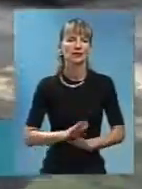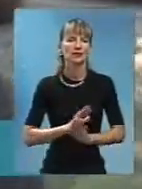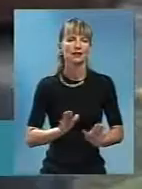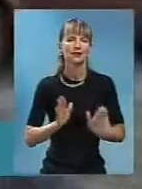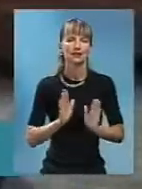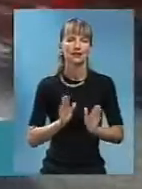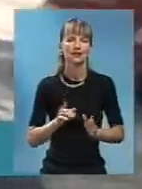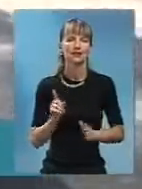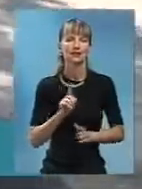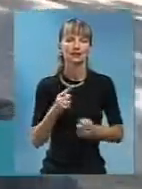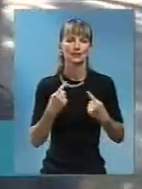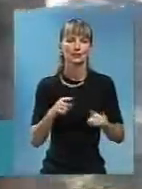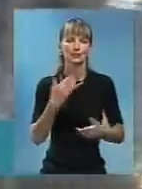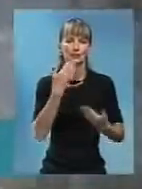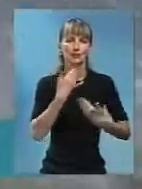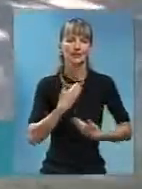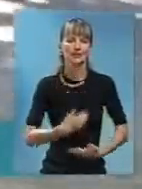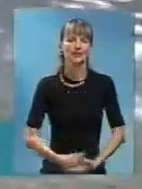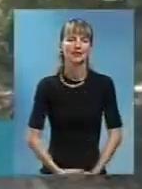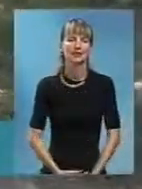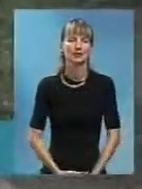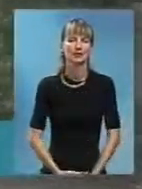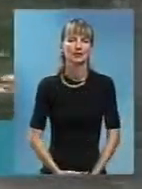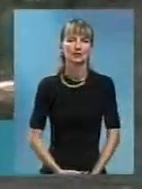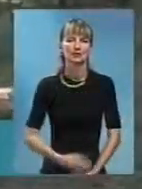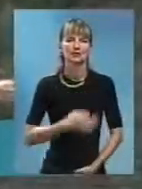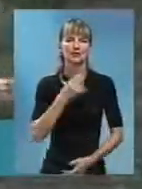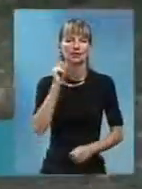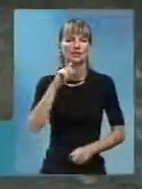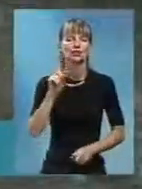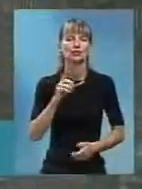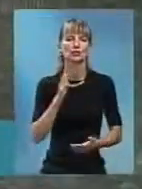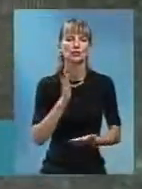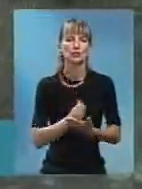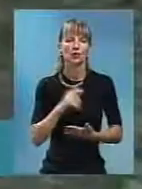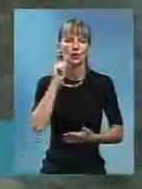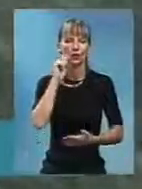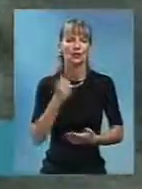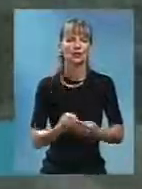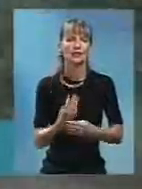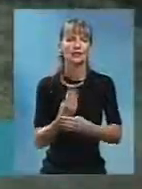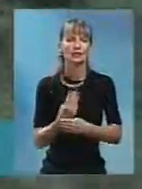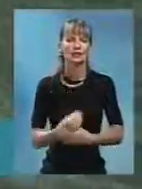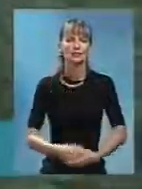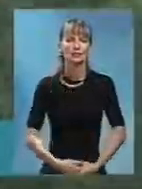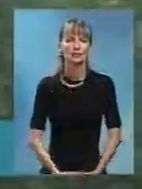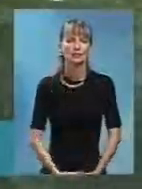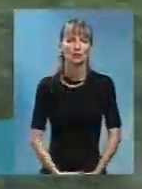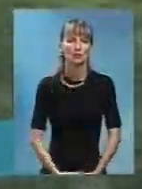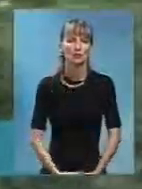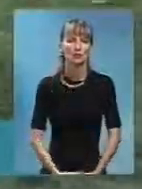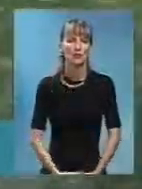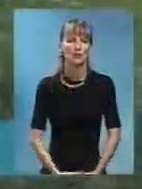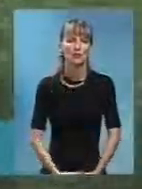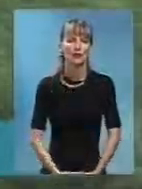ребята. Щось поінтересніше спитаєте. Скажіть, а ви знаєте, що означає український тризуб?